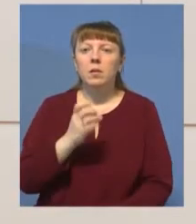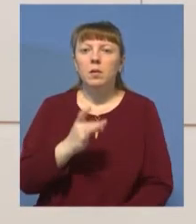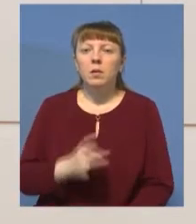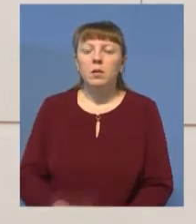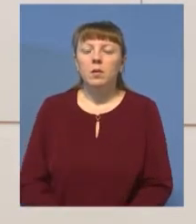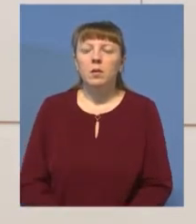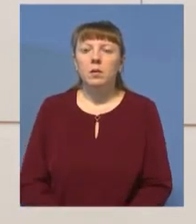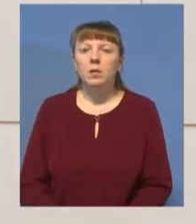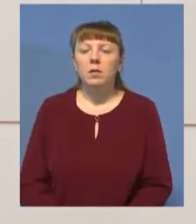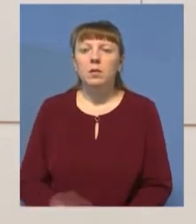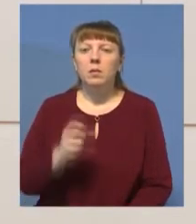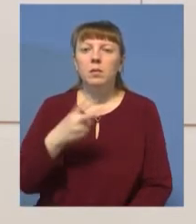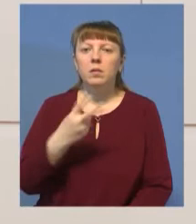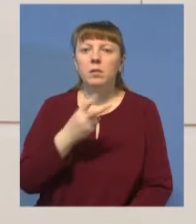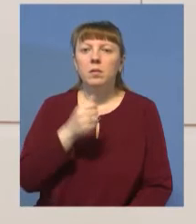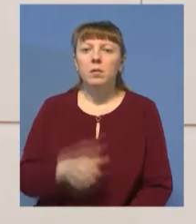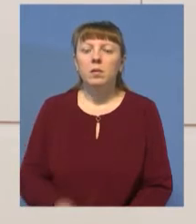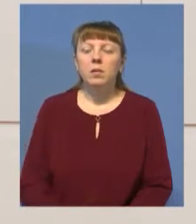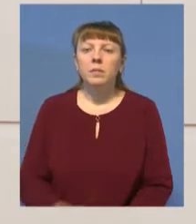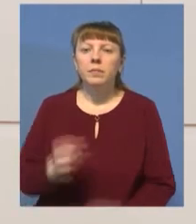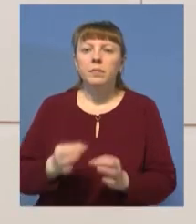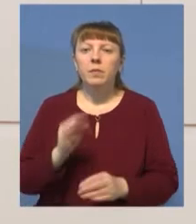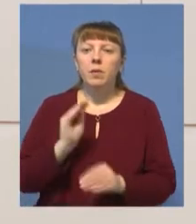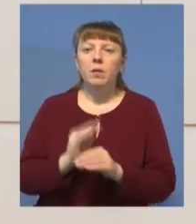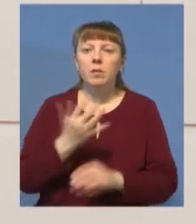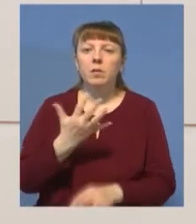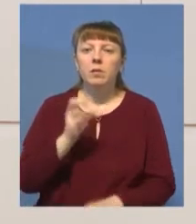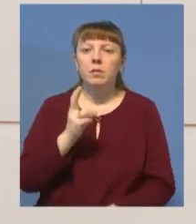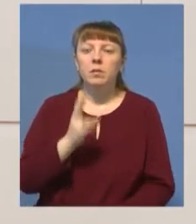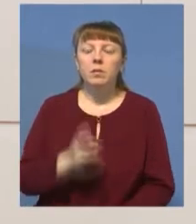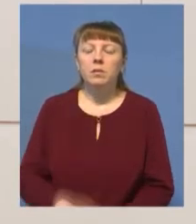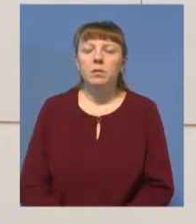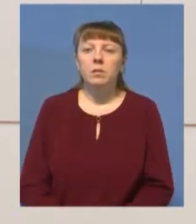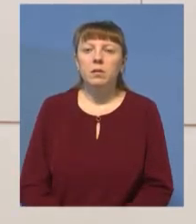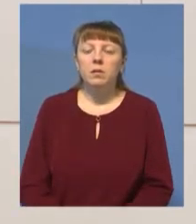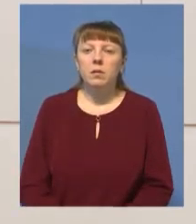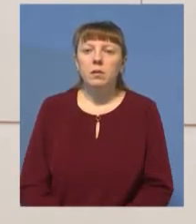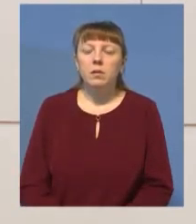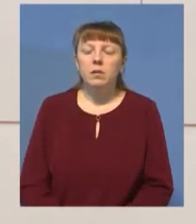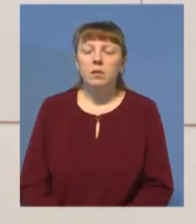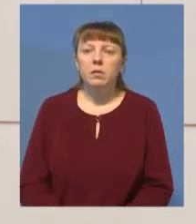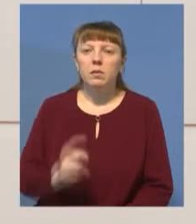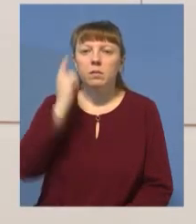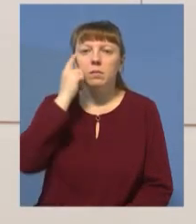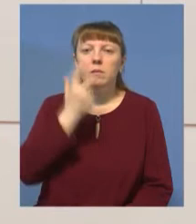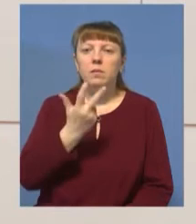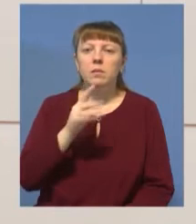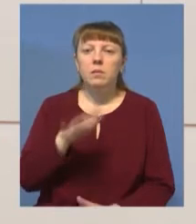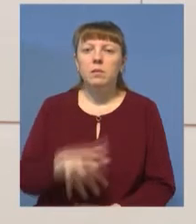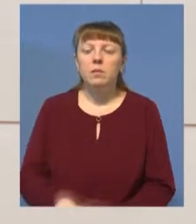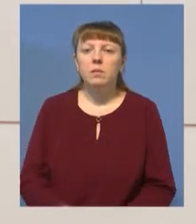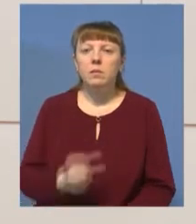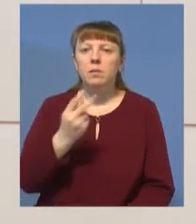За 6 месяцев 2022 года в суд поступило 45 исков, рассмотрено с вынесением решения по 3 делам,